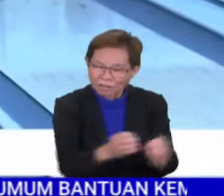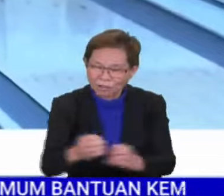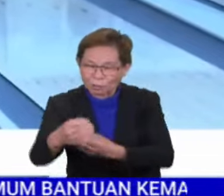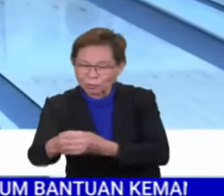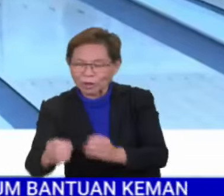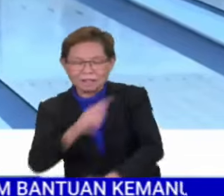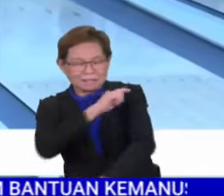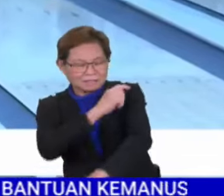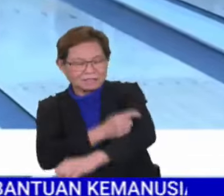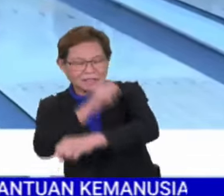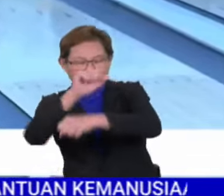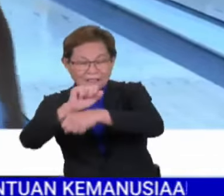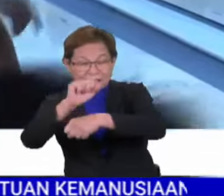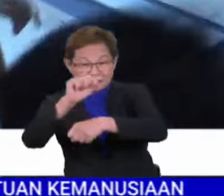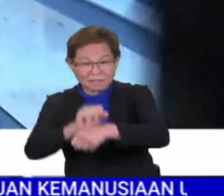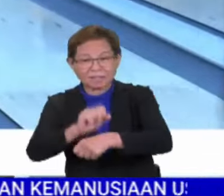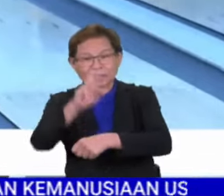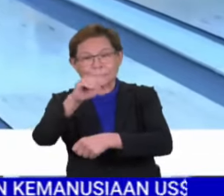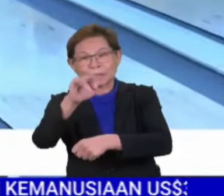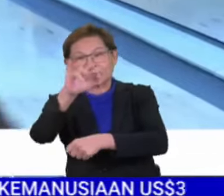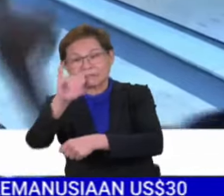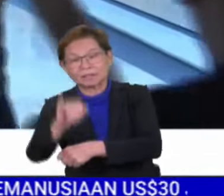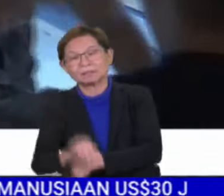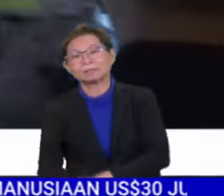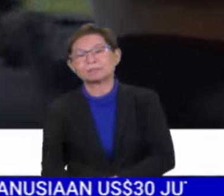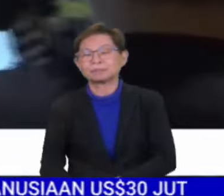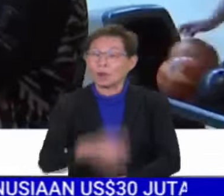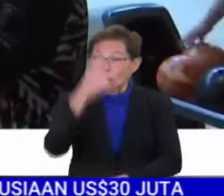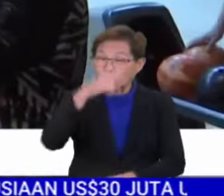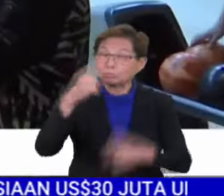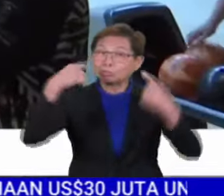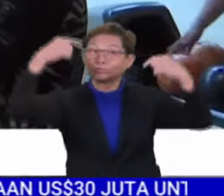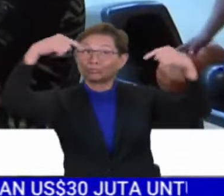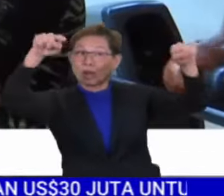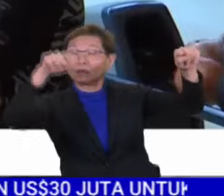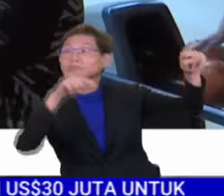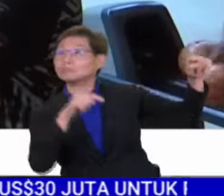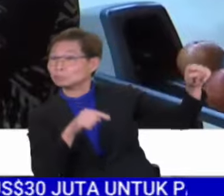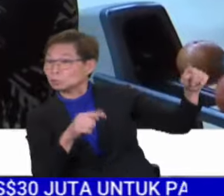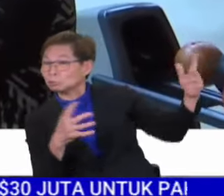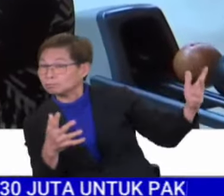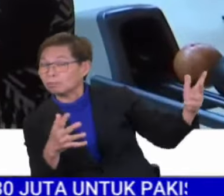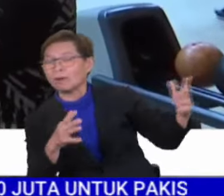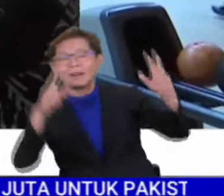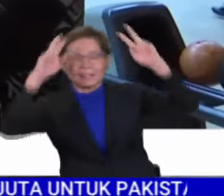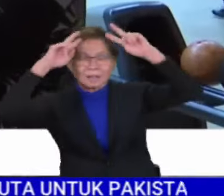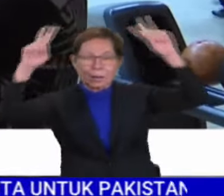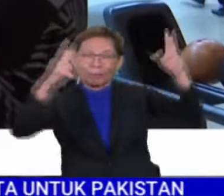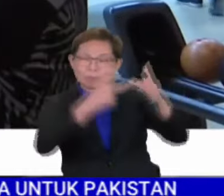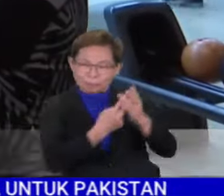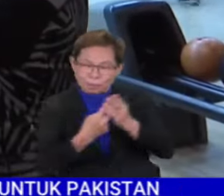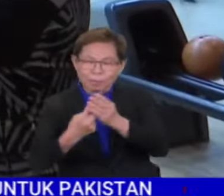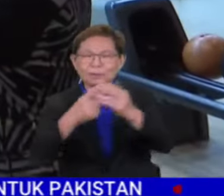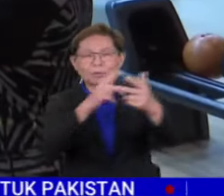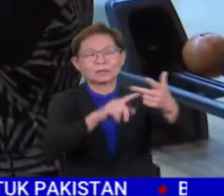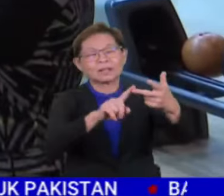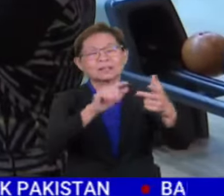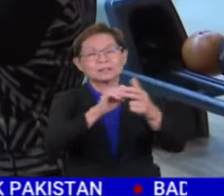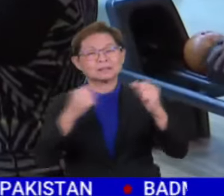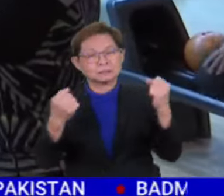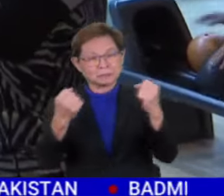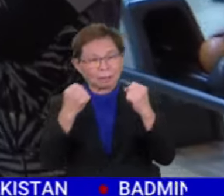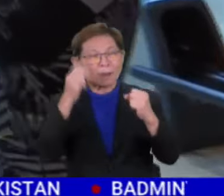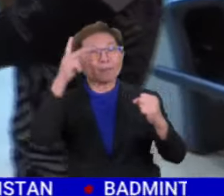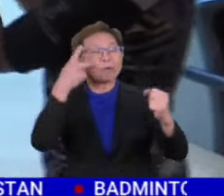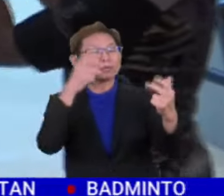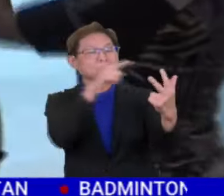Pejabat Tenaga Kerja Miri di Miri. Tambah beliau lagi, untuk mencapai perkara tersebut, keamanan, perpaduan serta kestabilan